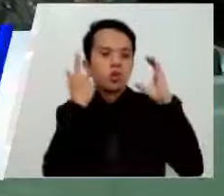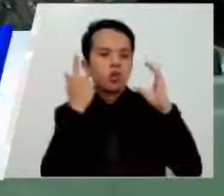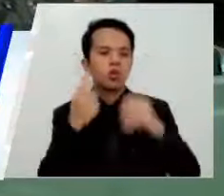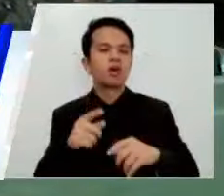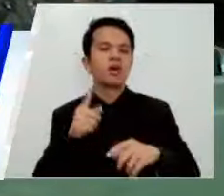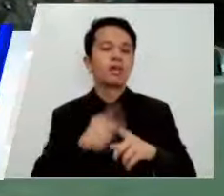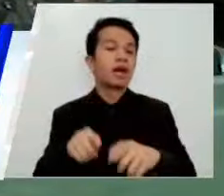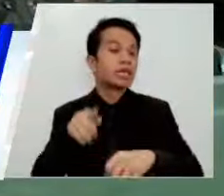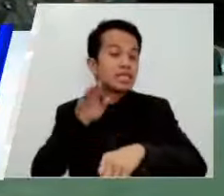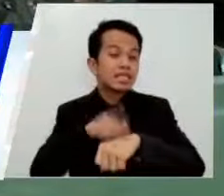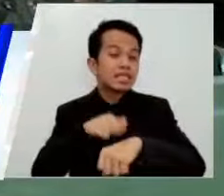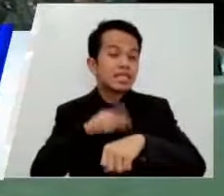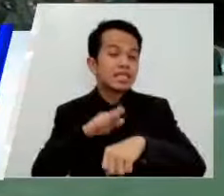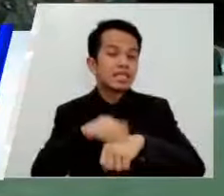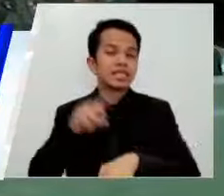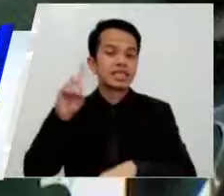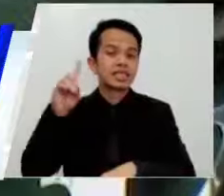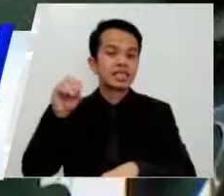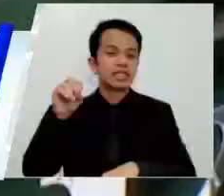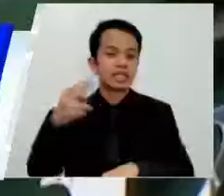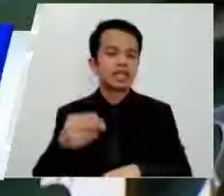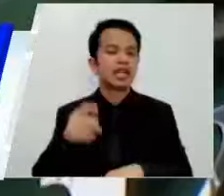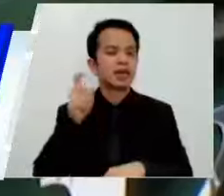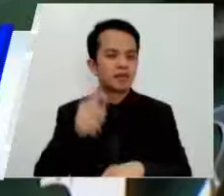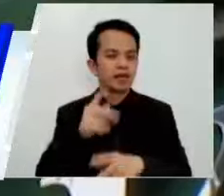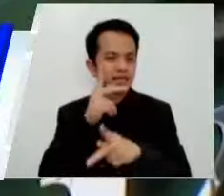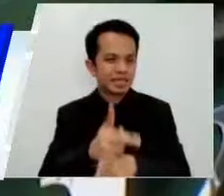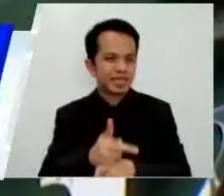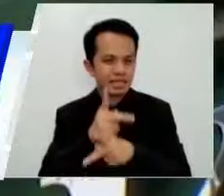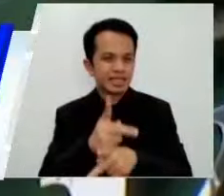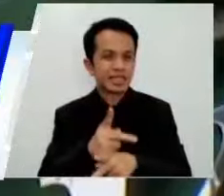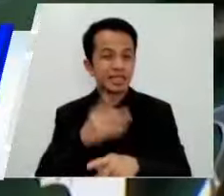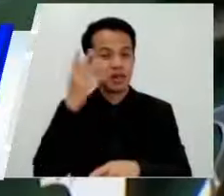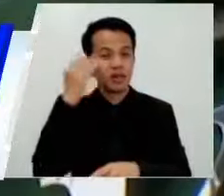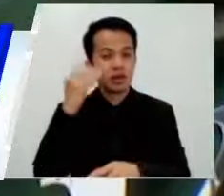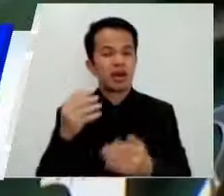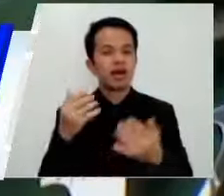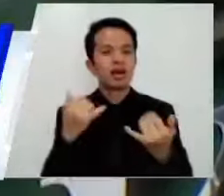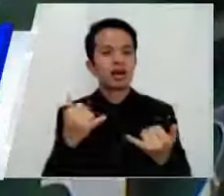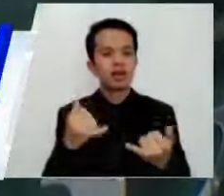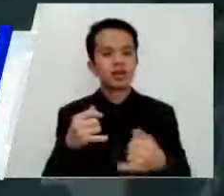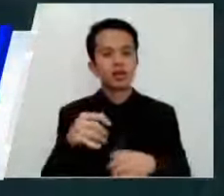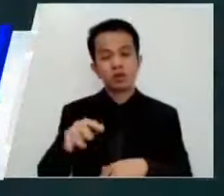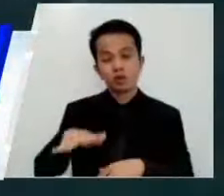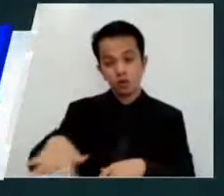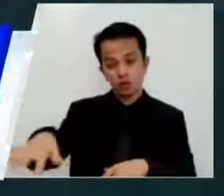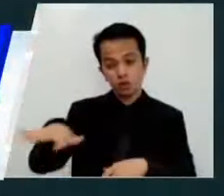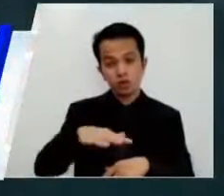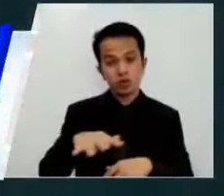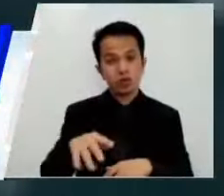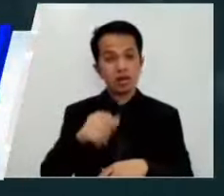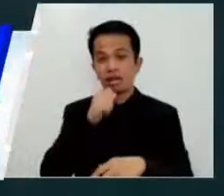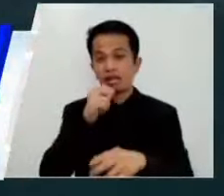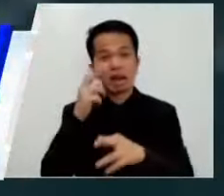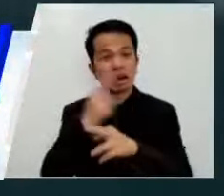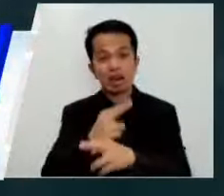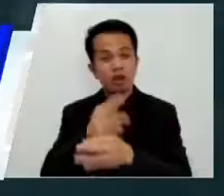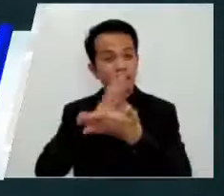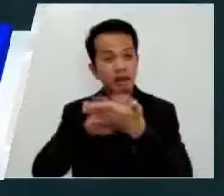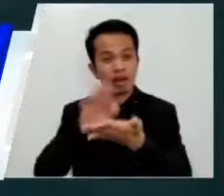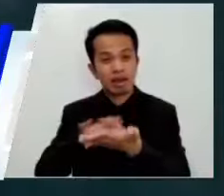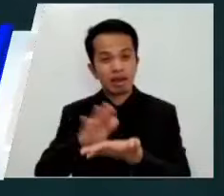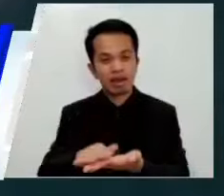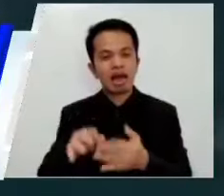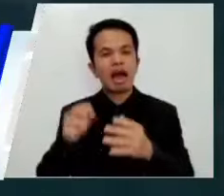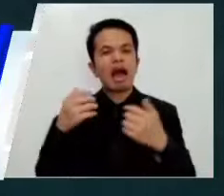ang Department of Health na dapat mag-ingat. Dahil kung ang pool na iyong paliliguan ay di regular na nalilinis, maraming sakit